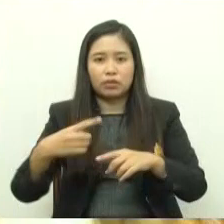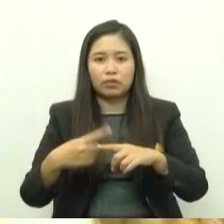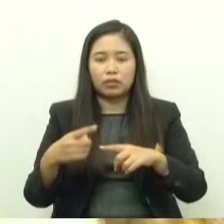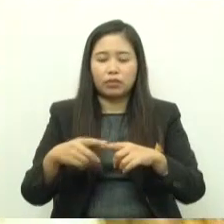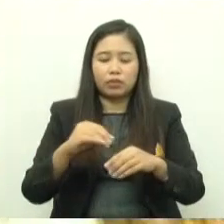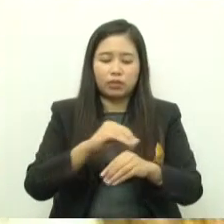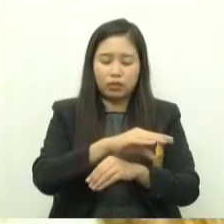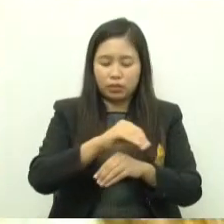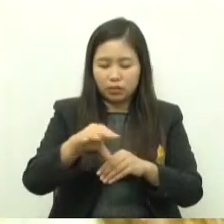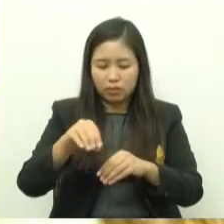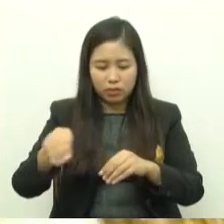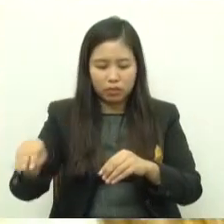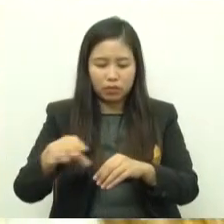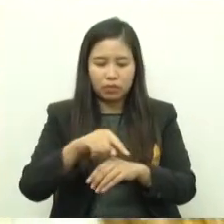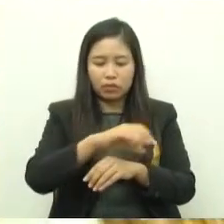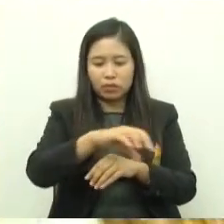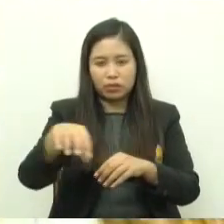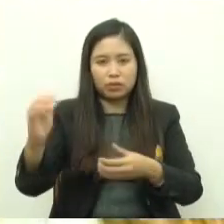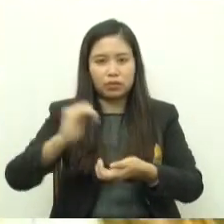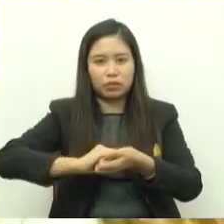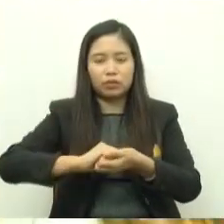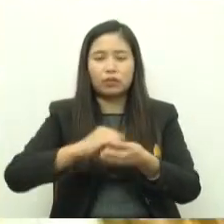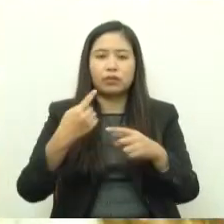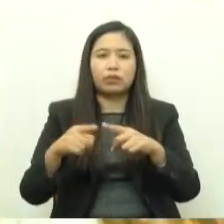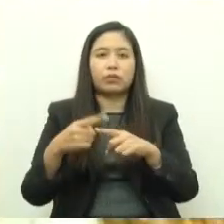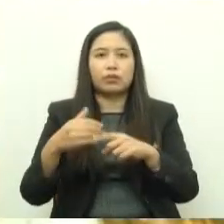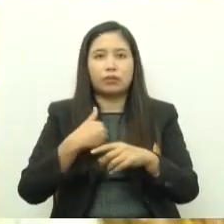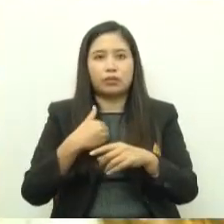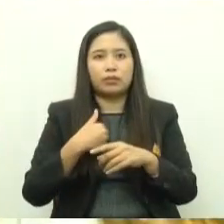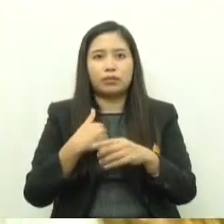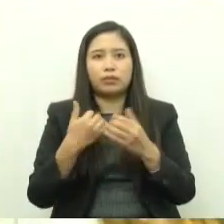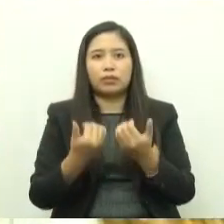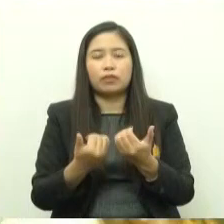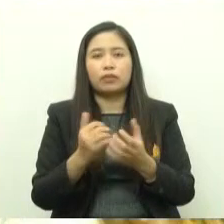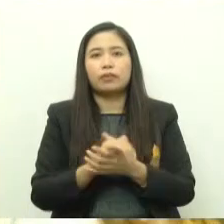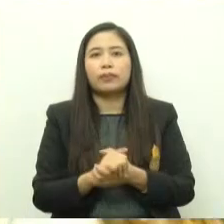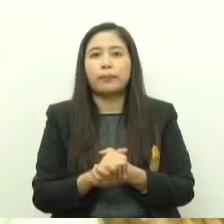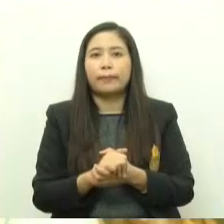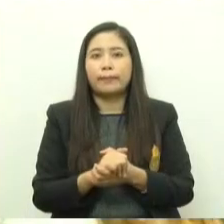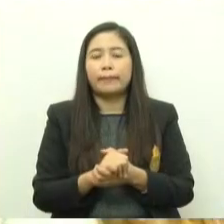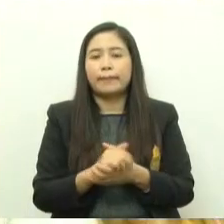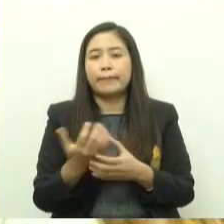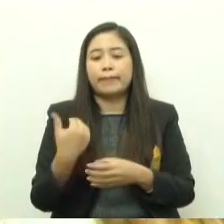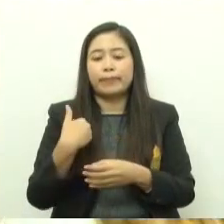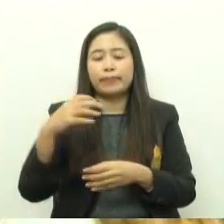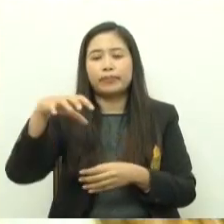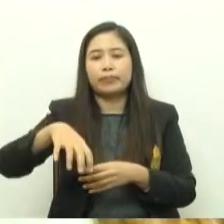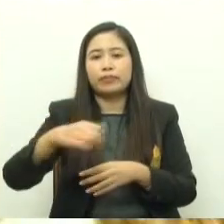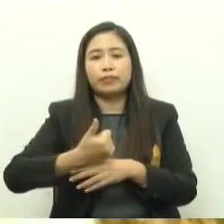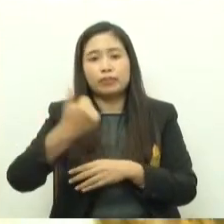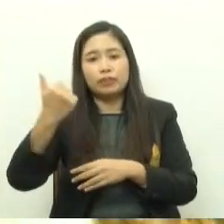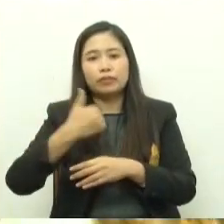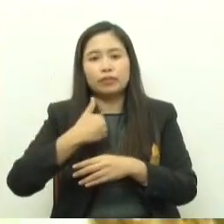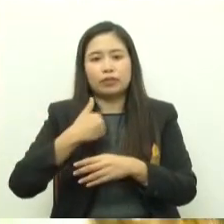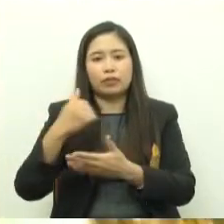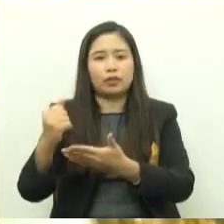ทั้งในส่วนการศึกษาเราเองแล้วก็ส่วนมหาดไทยหรือว่าสาธารณสุขนะคะหรือว่าหน่วยงานอื่นๆจากอปทอะไรด้วย